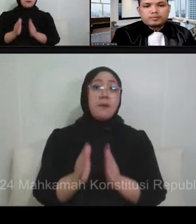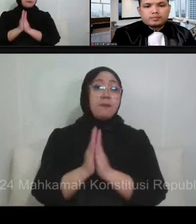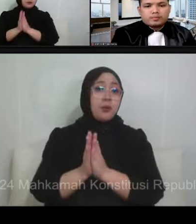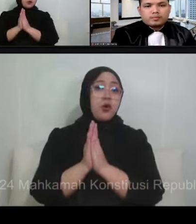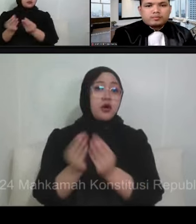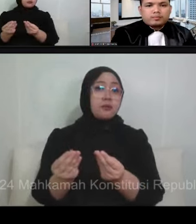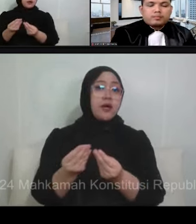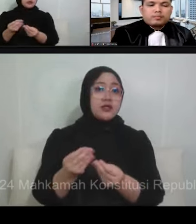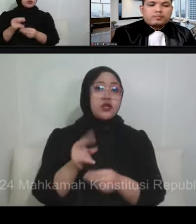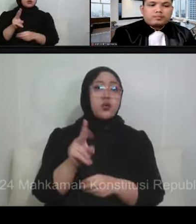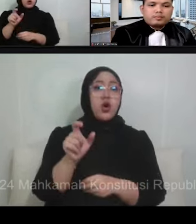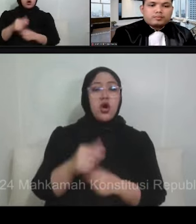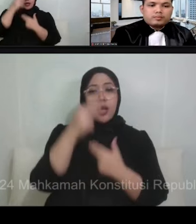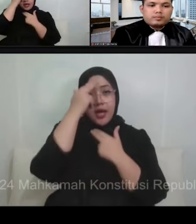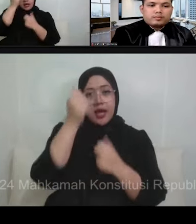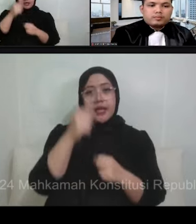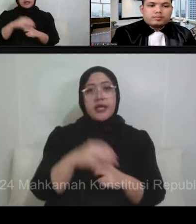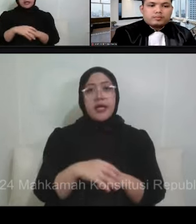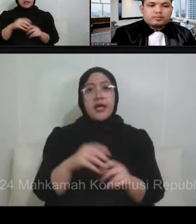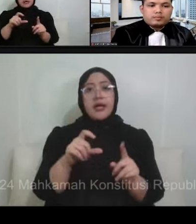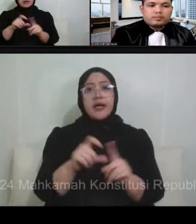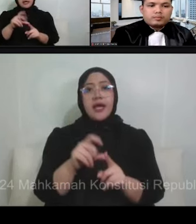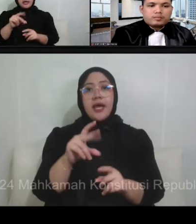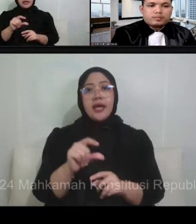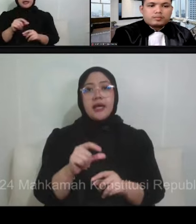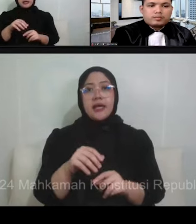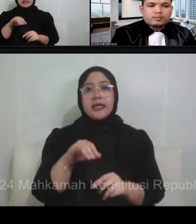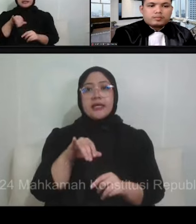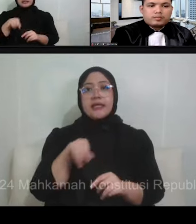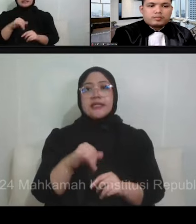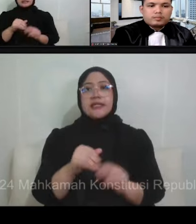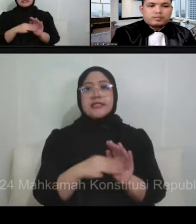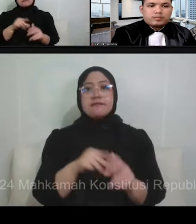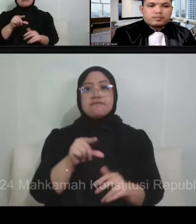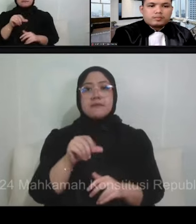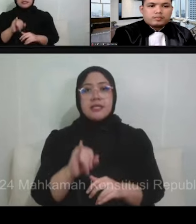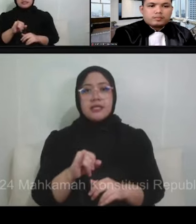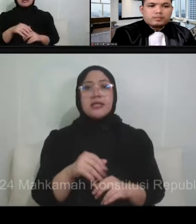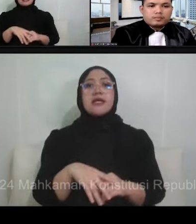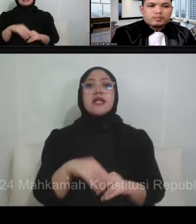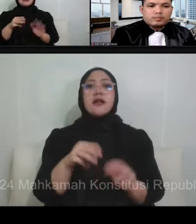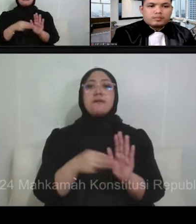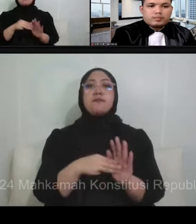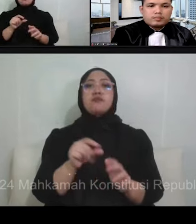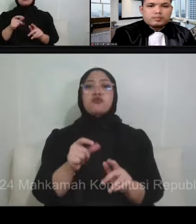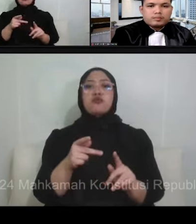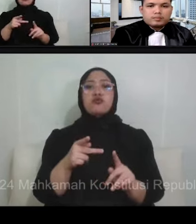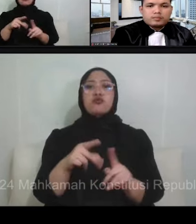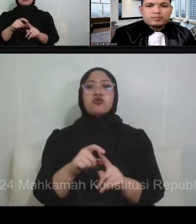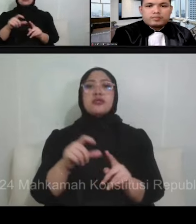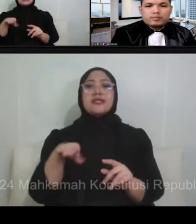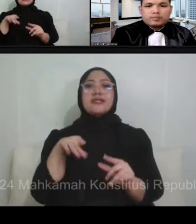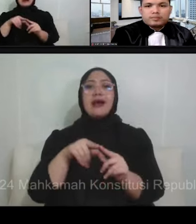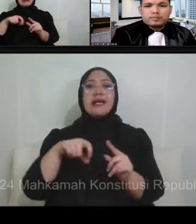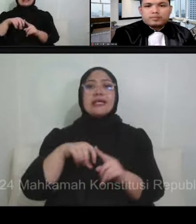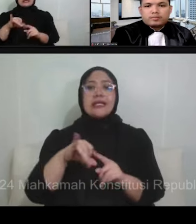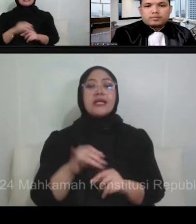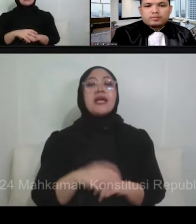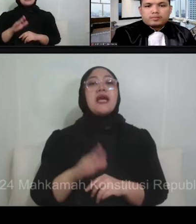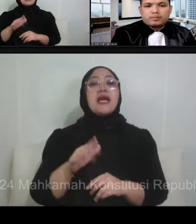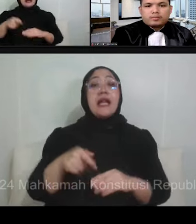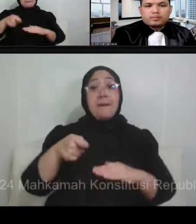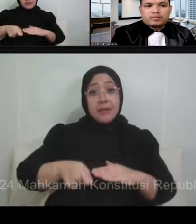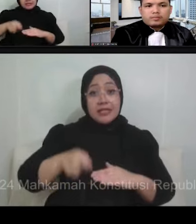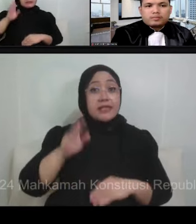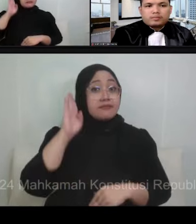orang ahli yaitu Dr jimli jeravianususunan s.m.h dan Dr Muzakir sh. m yang telah didengar keterangannya dalam persidangan mahkamah pada